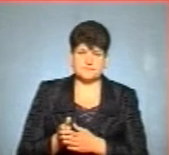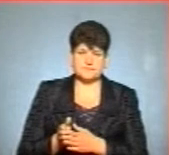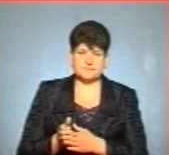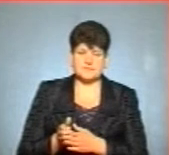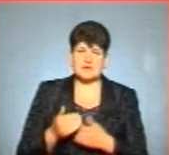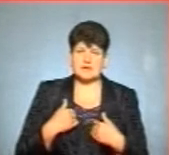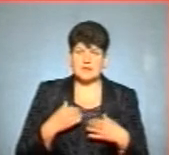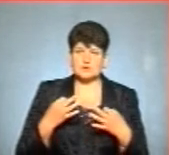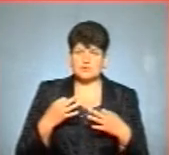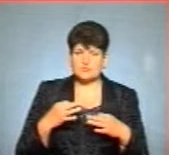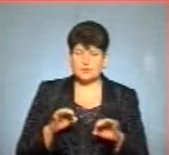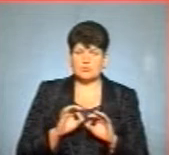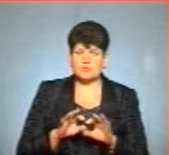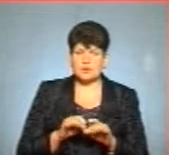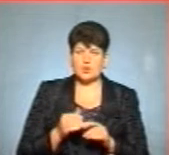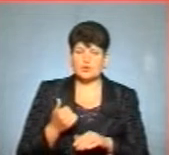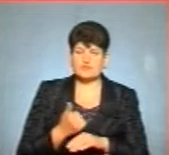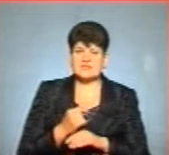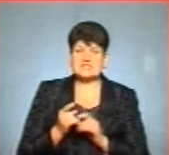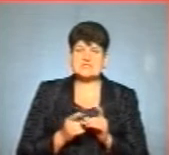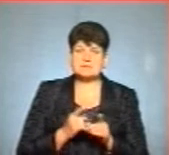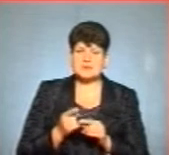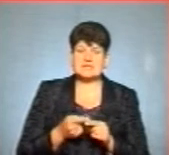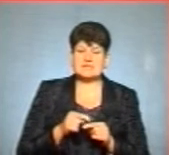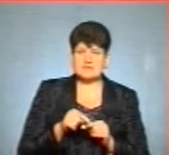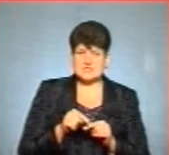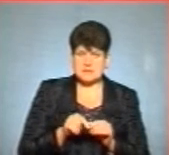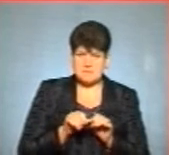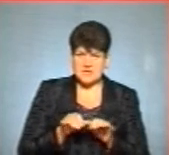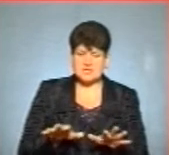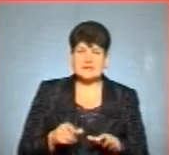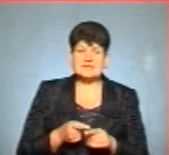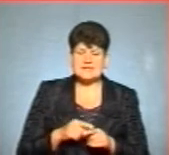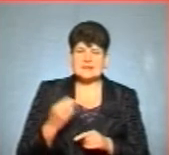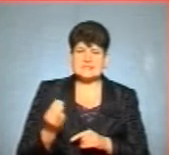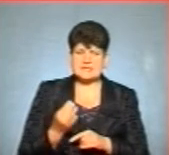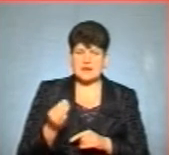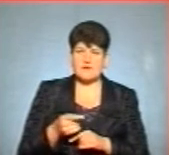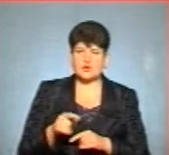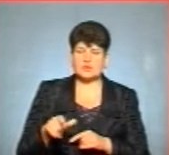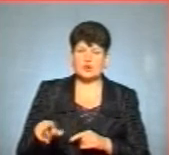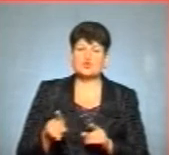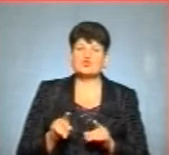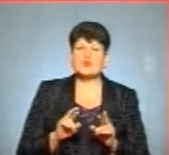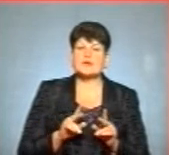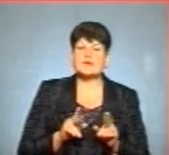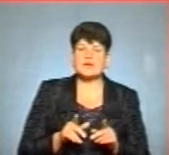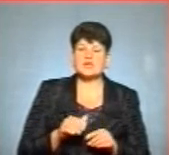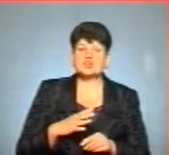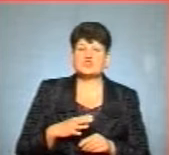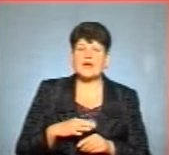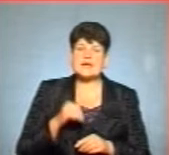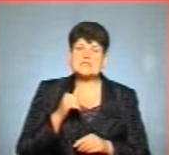Я дозволю прокоментувати основні зміни в цій мережі, бо це цікаво тернополянам і що, як їх чекає завтра.